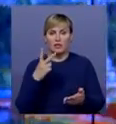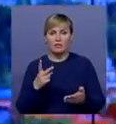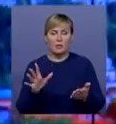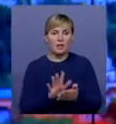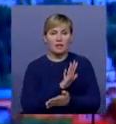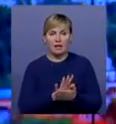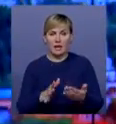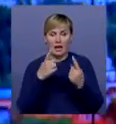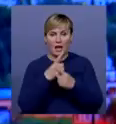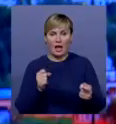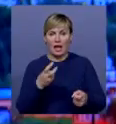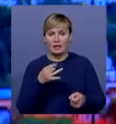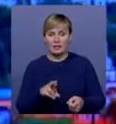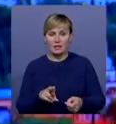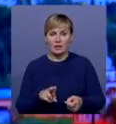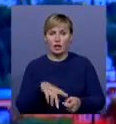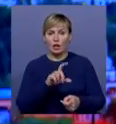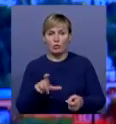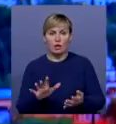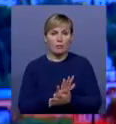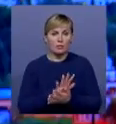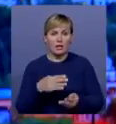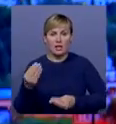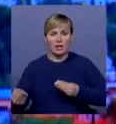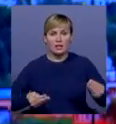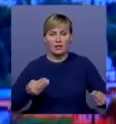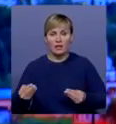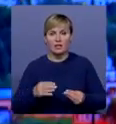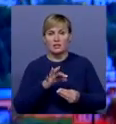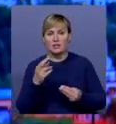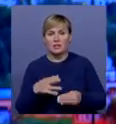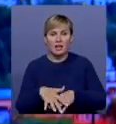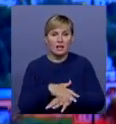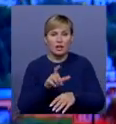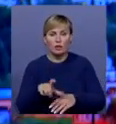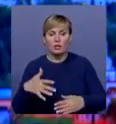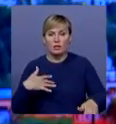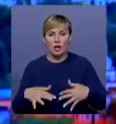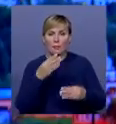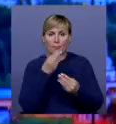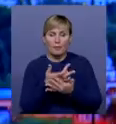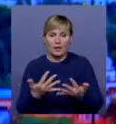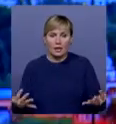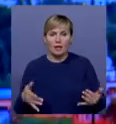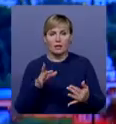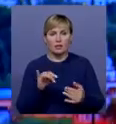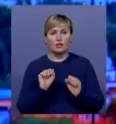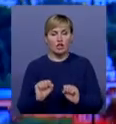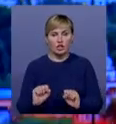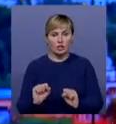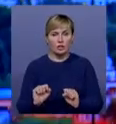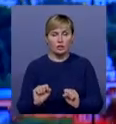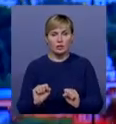благотворительные акции. Меценаты и волонтеры бесплатно раздавали социально уязвимым слоям населения продукты питания и средства защиты.